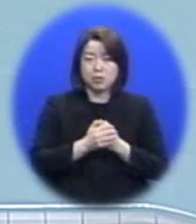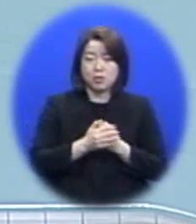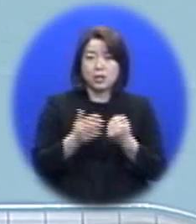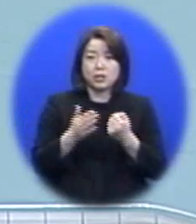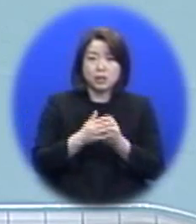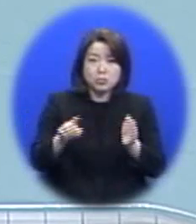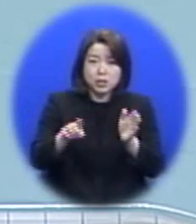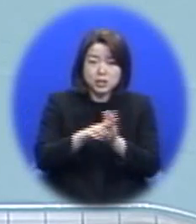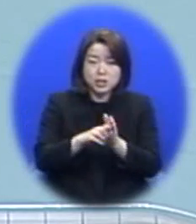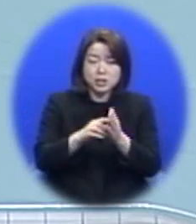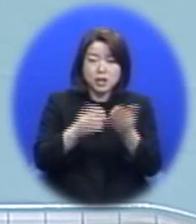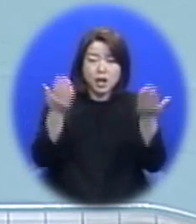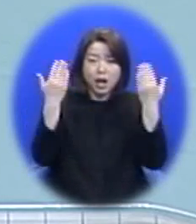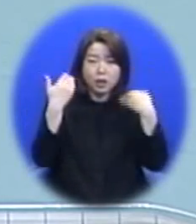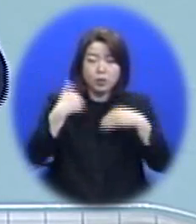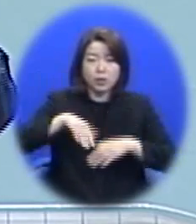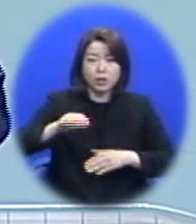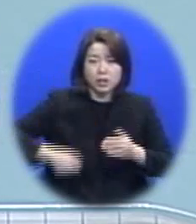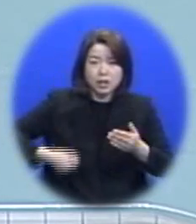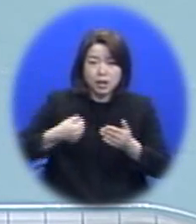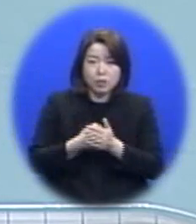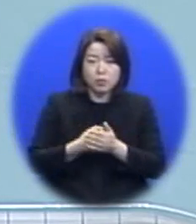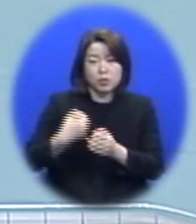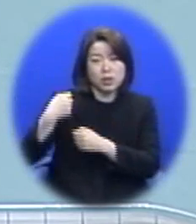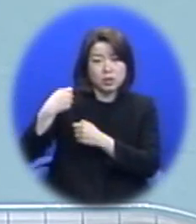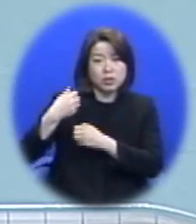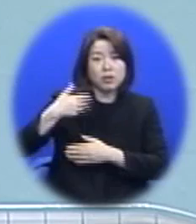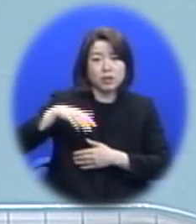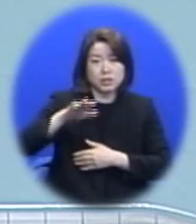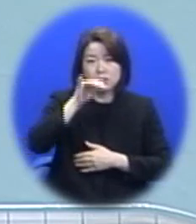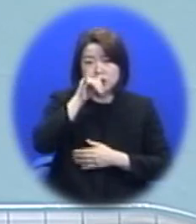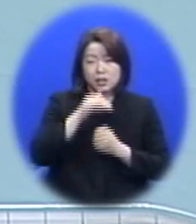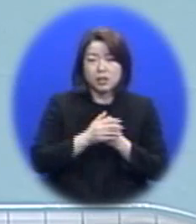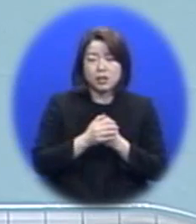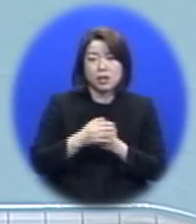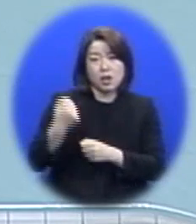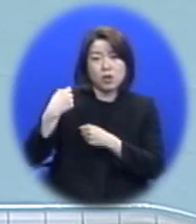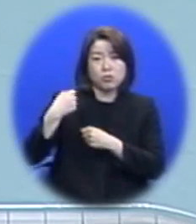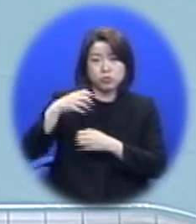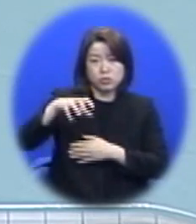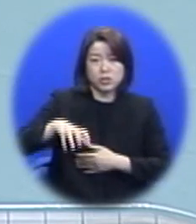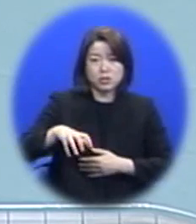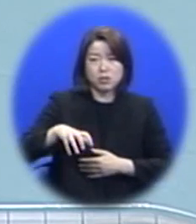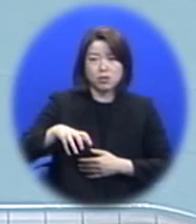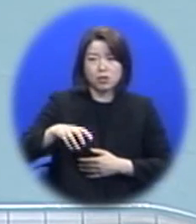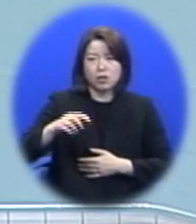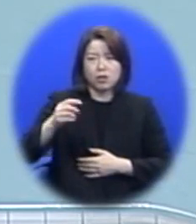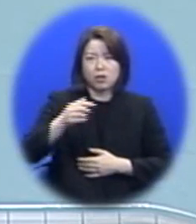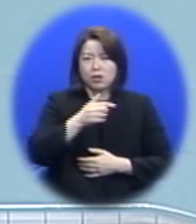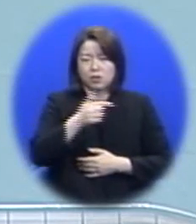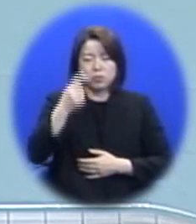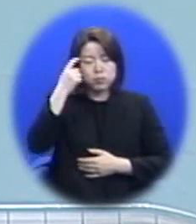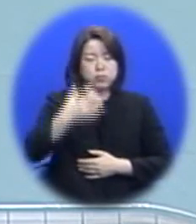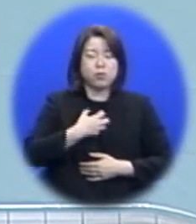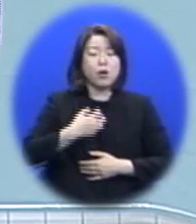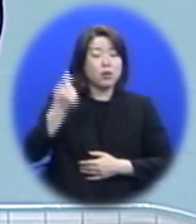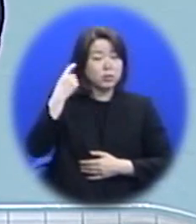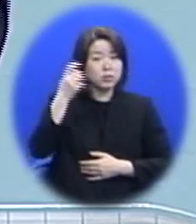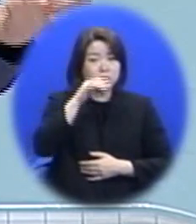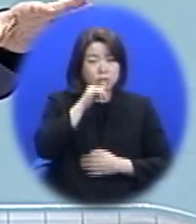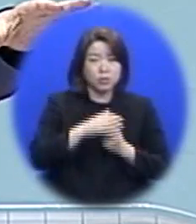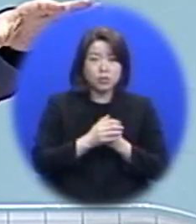신학교회를 가려고 생각을 하고 군에를 들어갔는데 군에서 청천벽력 같은 소리를 들었습니다.